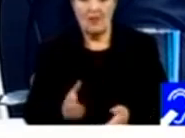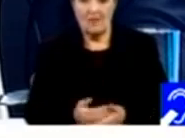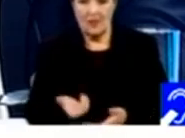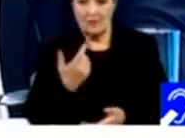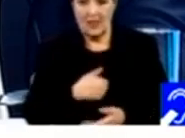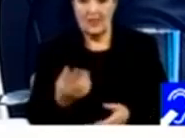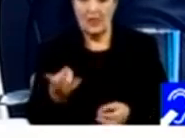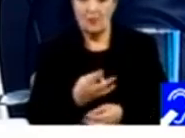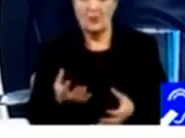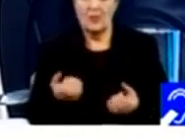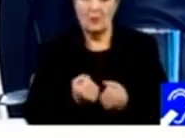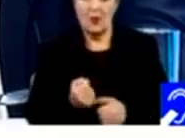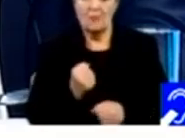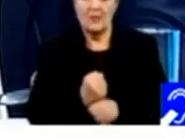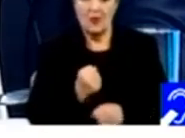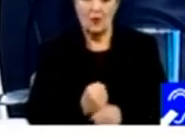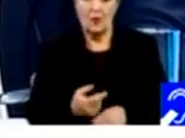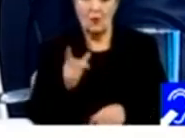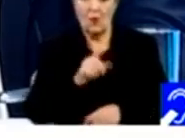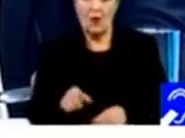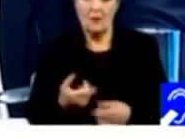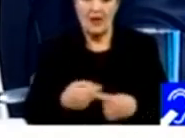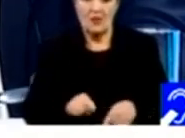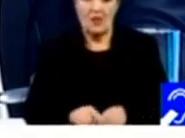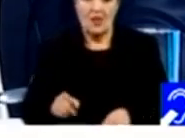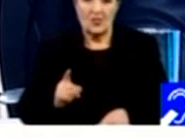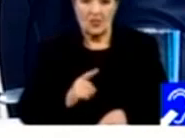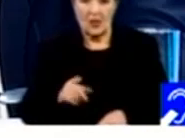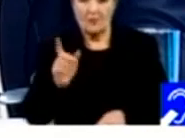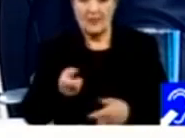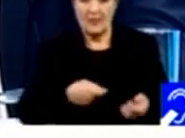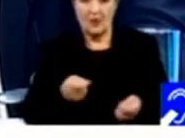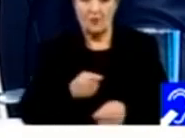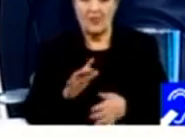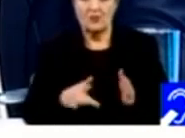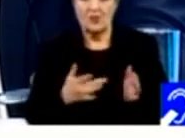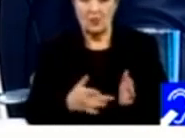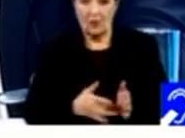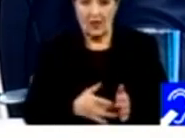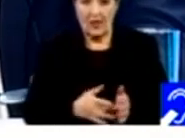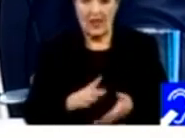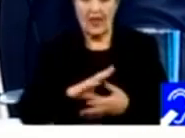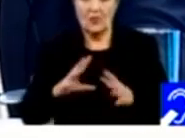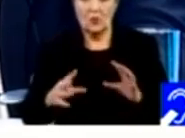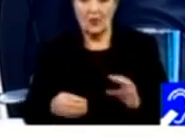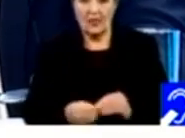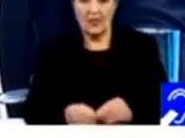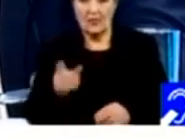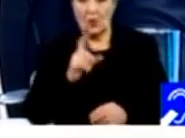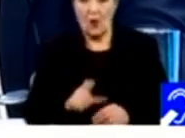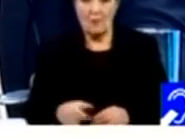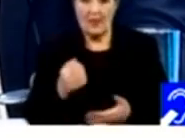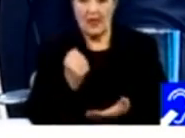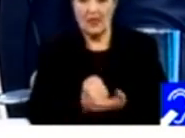ne apucăm de lucru, să răsuflicăm. Asta așteaptă oamenii. Oamenii asta așteaptă de la guvernarea centrală și noi nu furnizăm rezultate. Da, oamenii asta vor